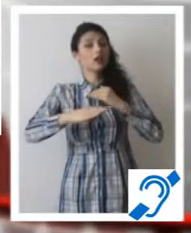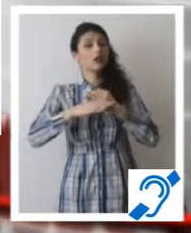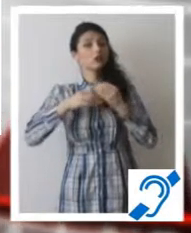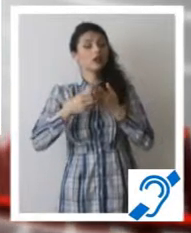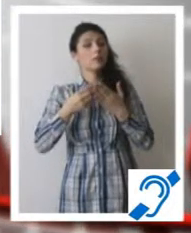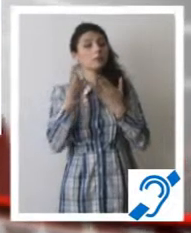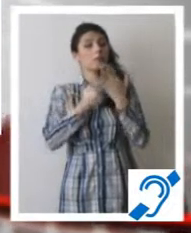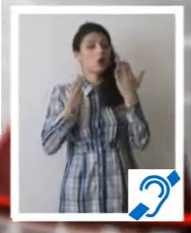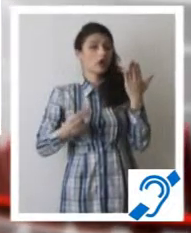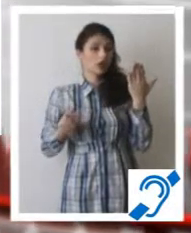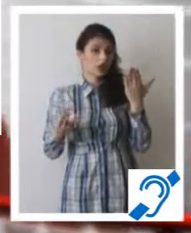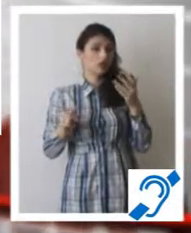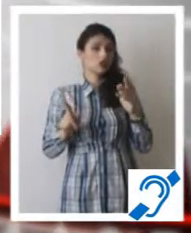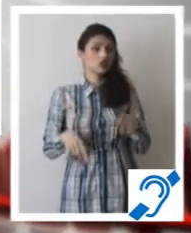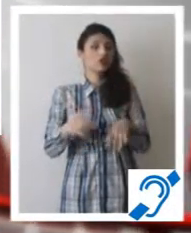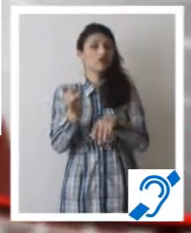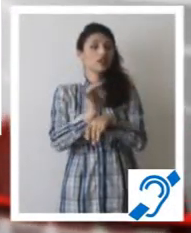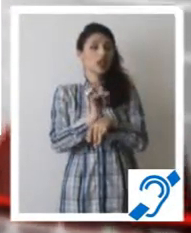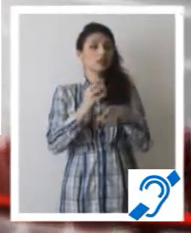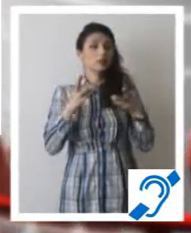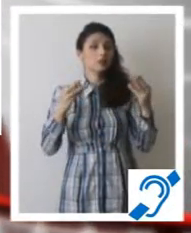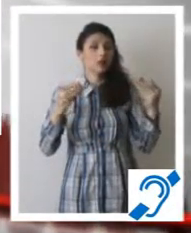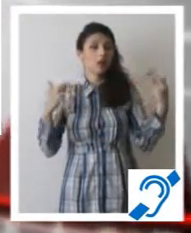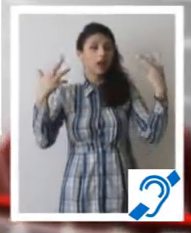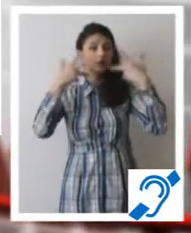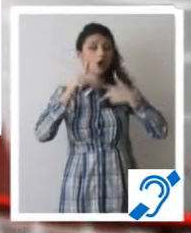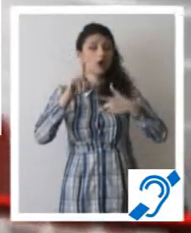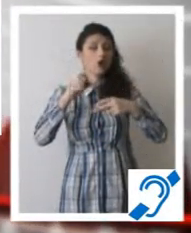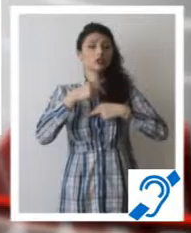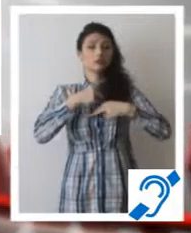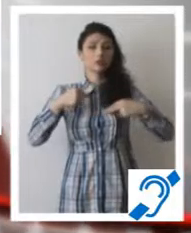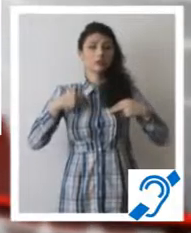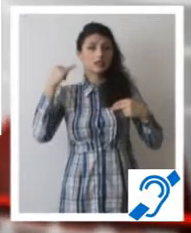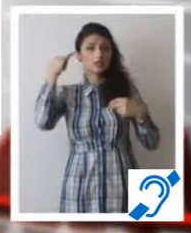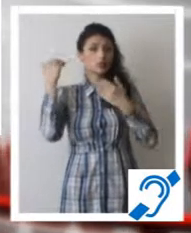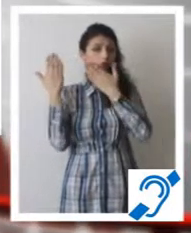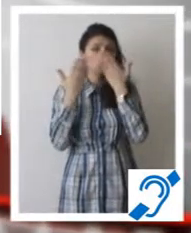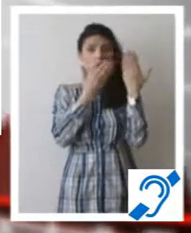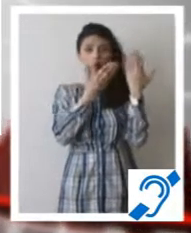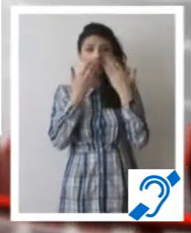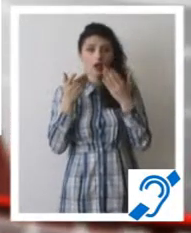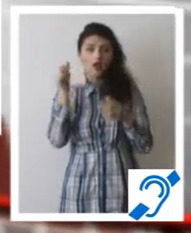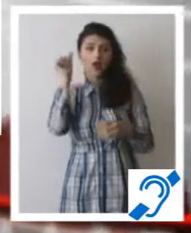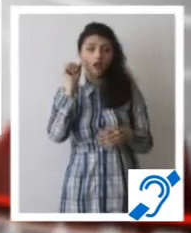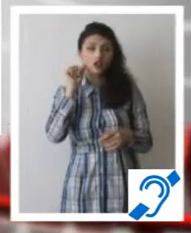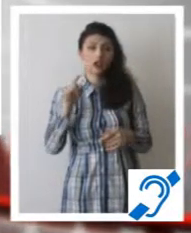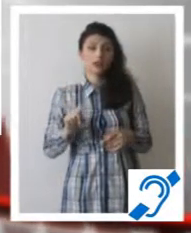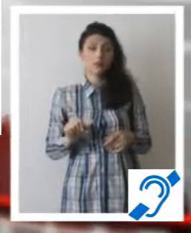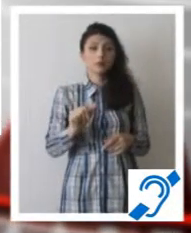fabrica de ciment din Câmpul Lung, dar și reprezentanții ai administrației locale și Inspectoratului Județean Școlar Argeș. Asta este un prim